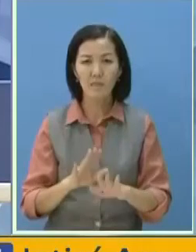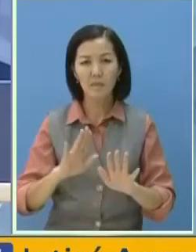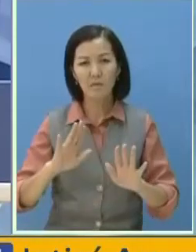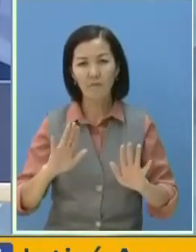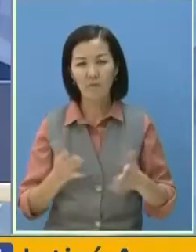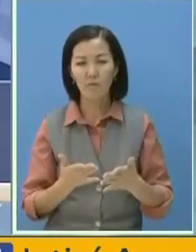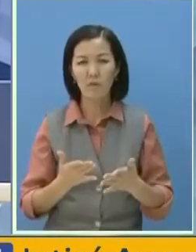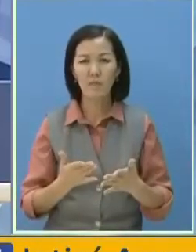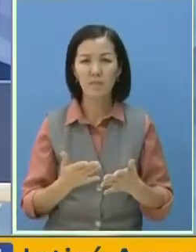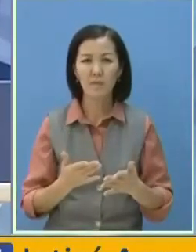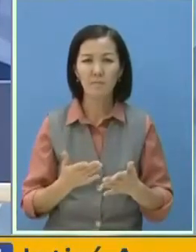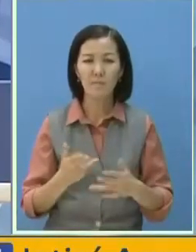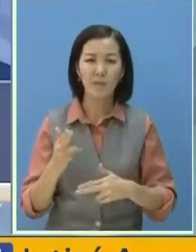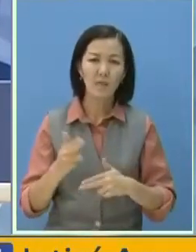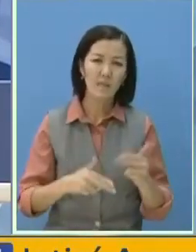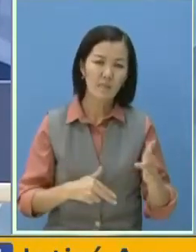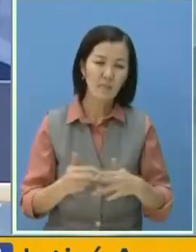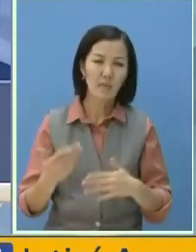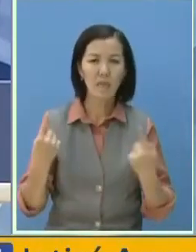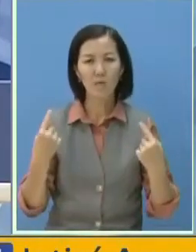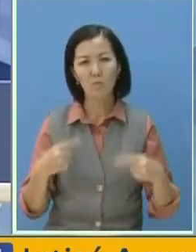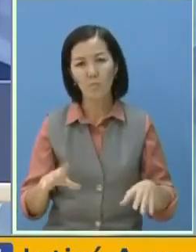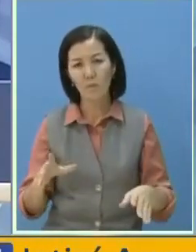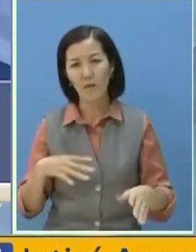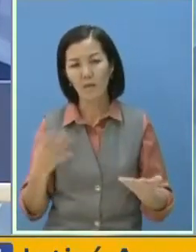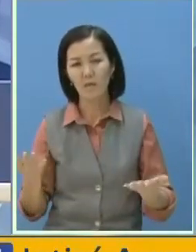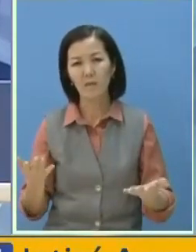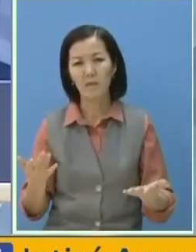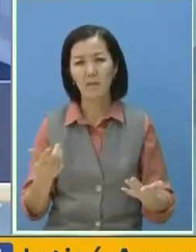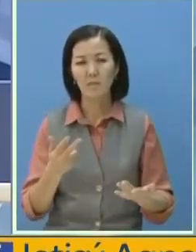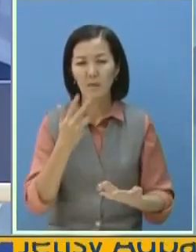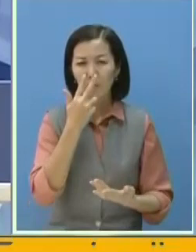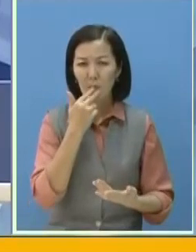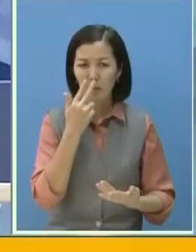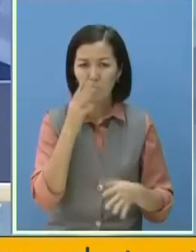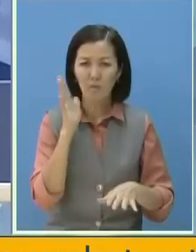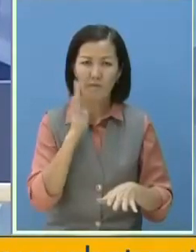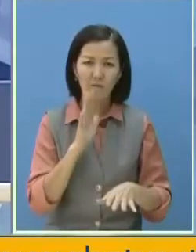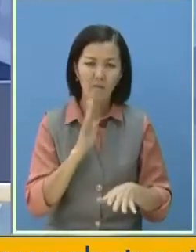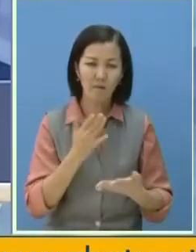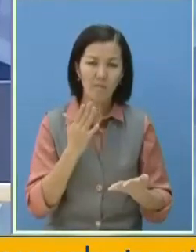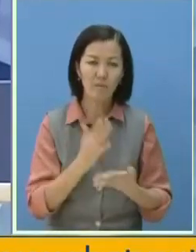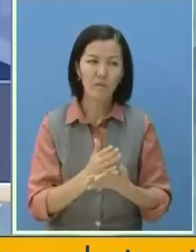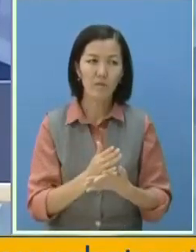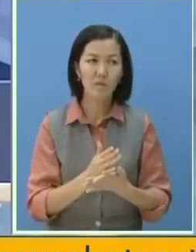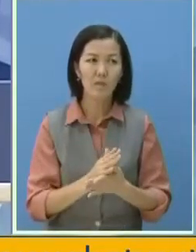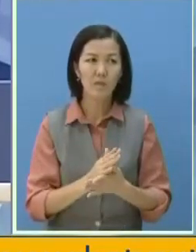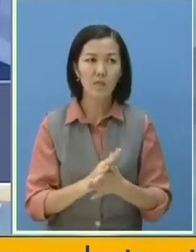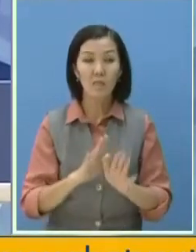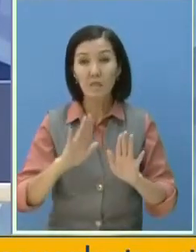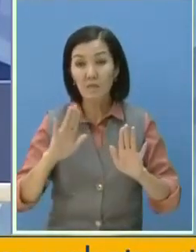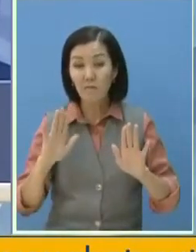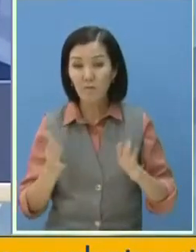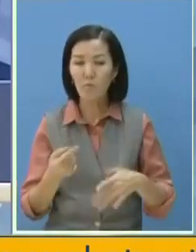такой больше синдром, который связан с нашей психикой. Но если ты уже